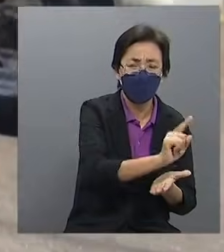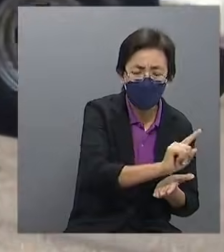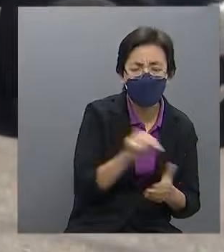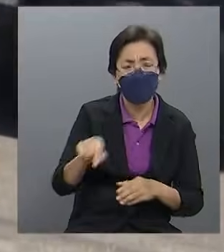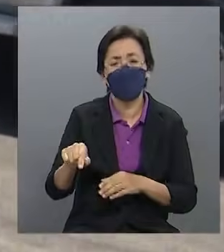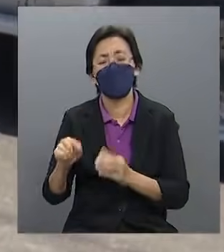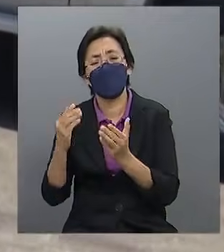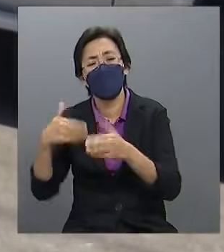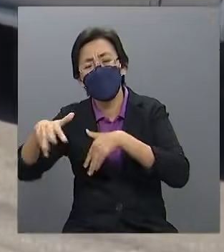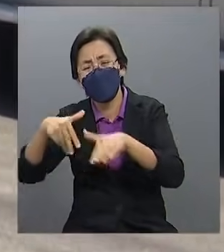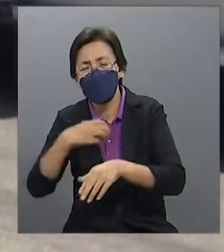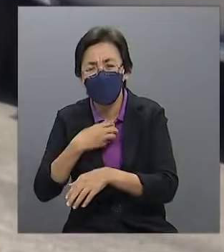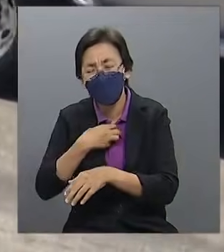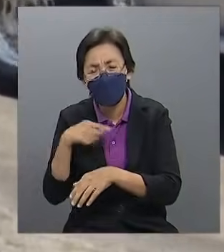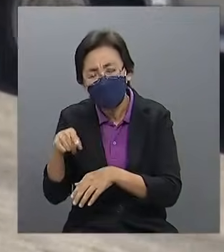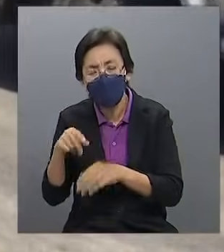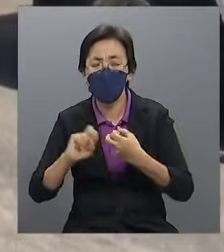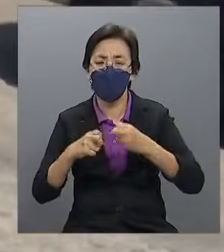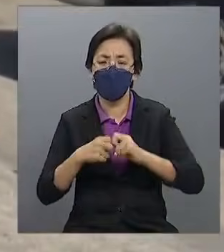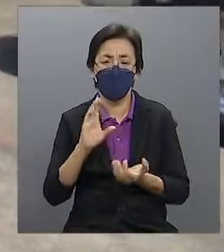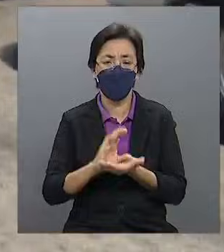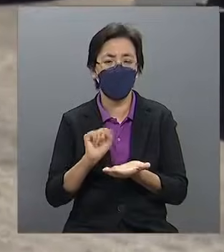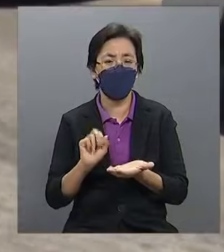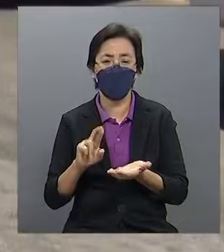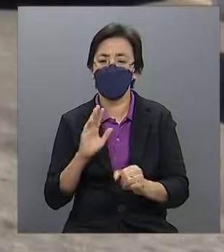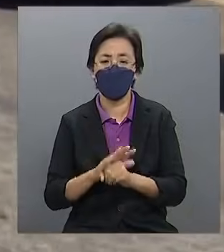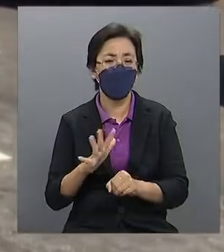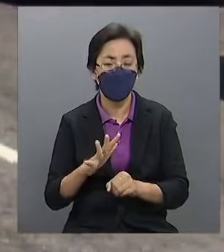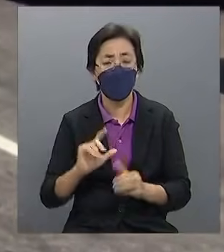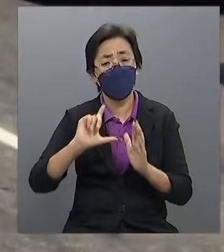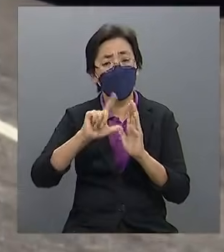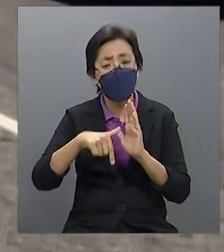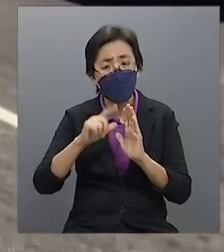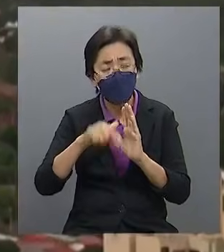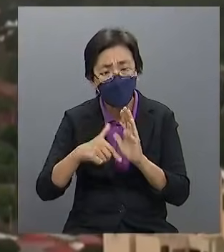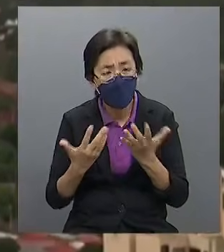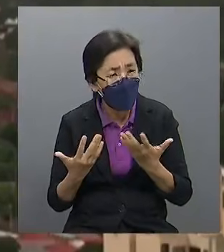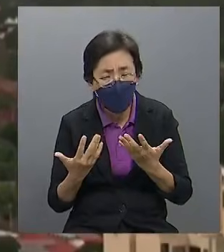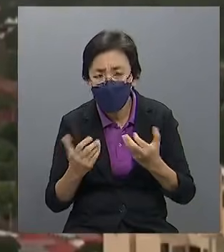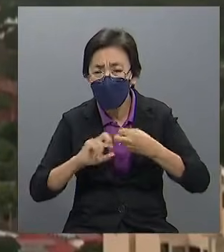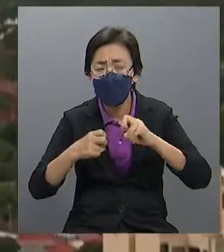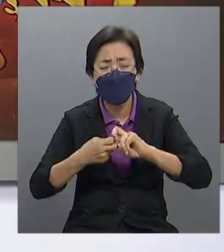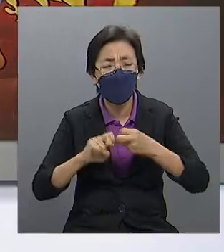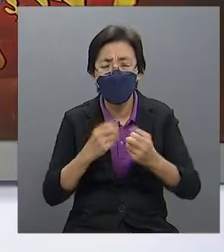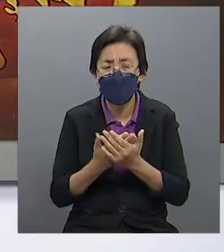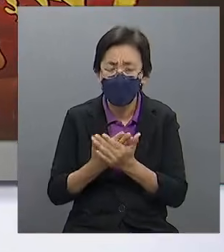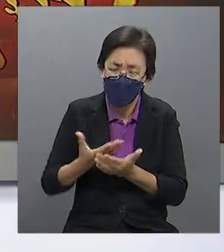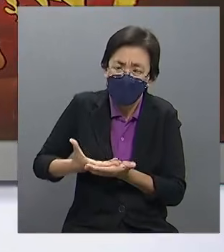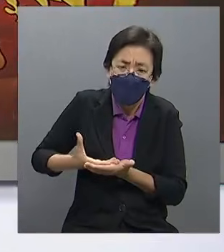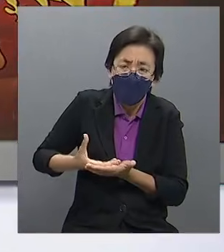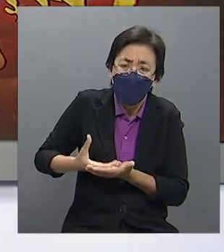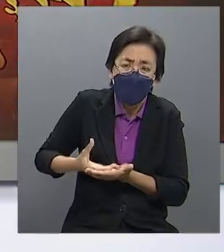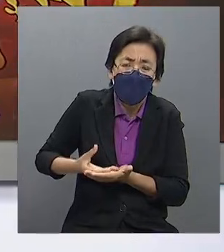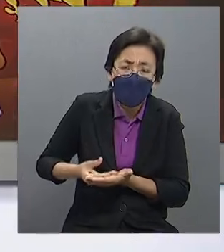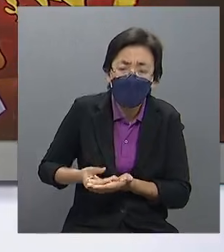อซึ่งพูดถึงตรงจุดนี้หลายคนอาจจะสงสัยแล้วว่าศรีลังกามาถึงจุดวิกฤตได้อย่างไรค่ะอาจพู